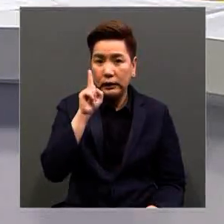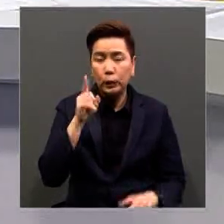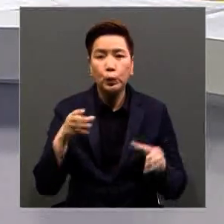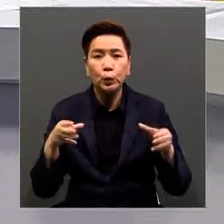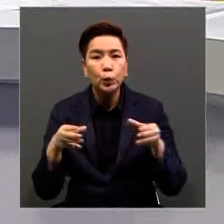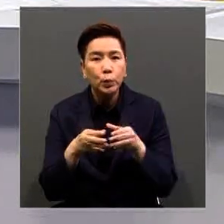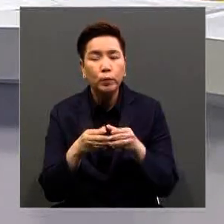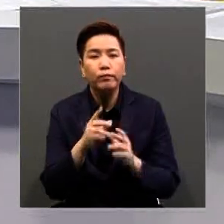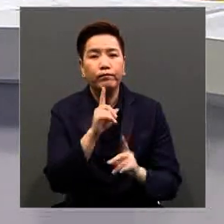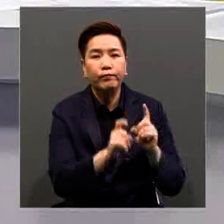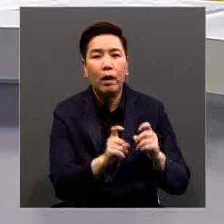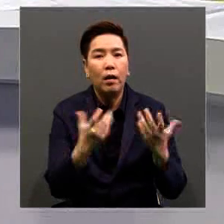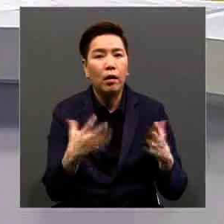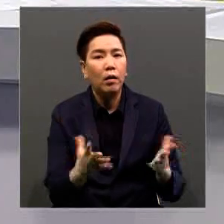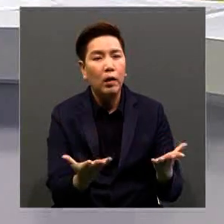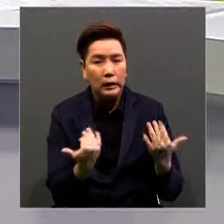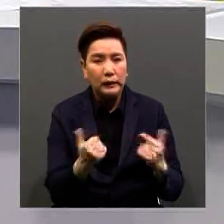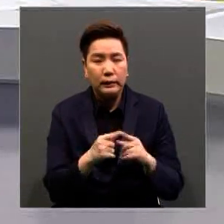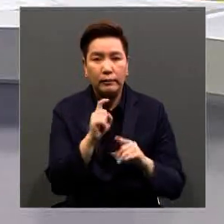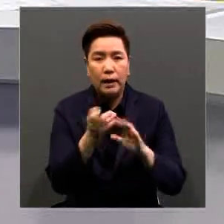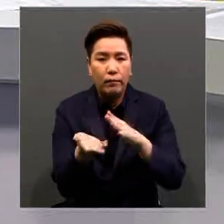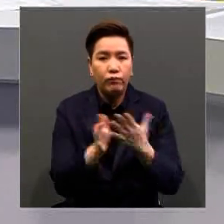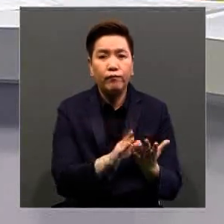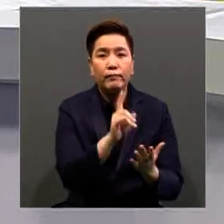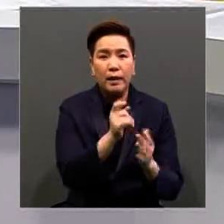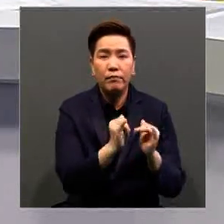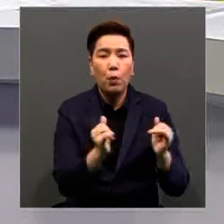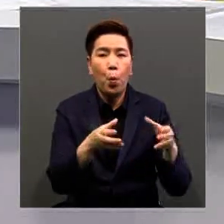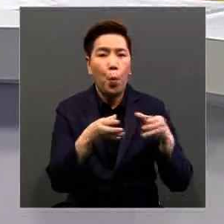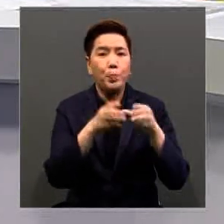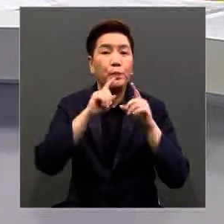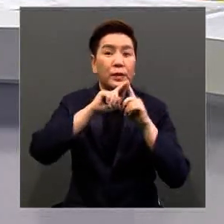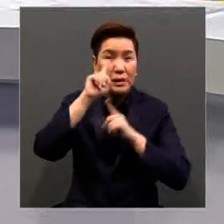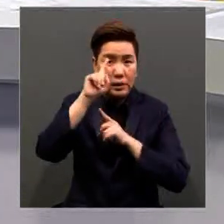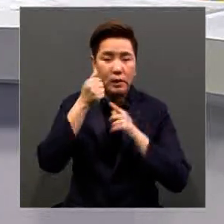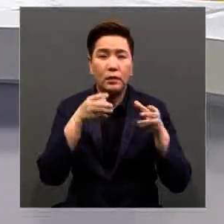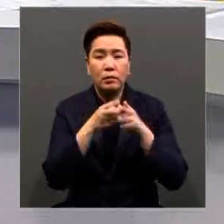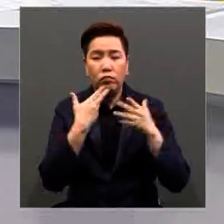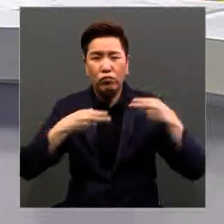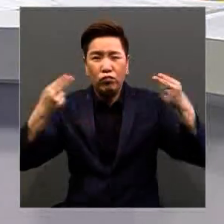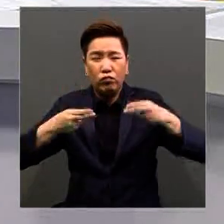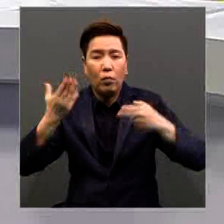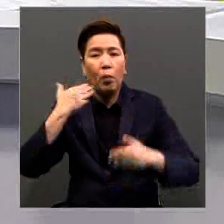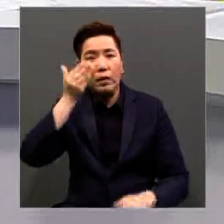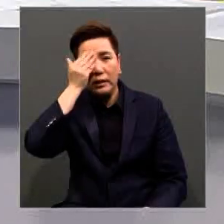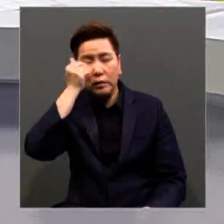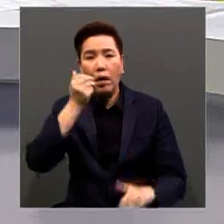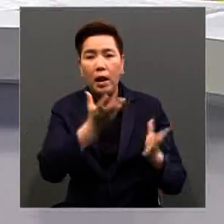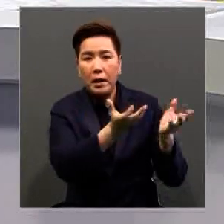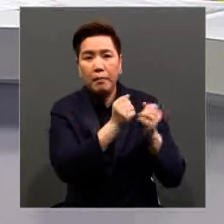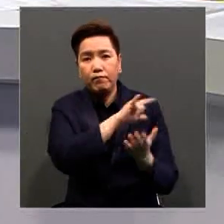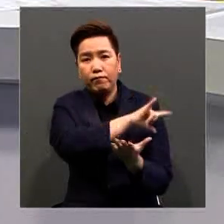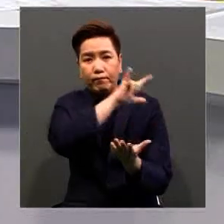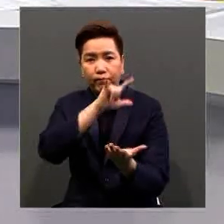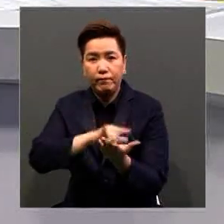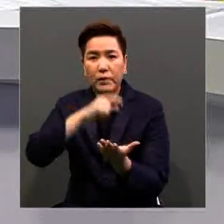ก็คือกลุ่มผู้ที่เสียชีวิตแล้วนะครับโดยร่างของผู้เสียชีวิตกลุ่มแรกนะครับที่เสียชีวิตจากเหตุสงครามในอิสราเอลถูกนำกลับมา